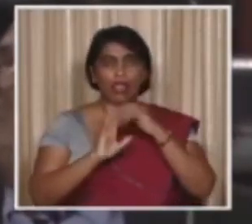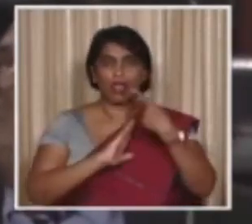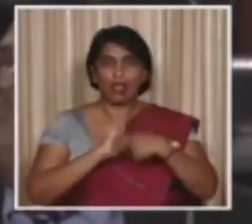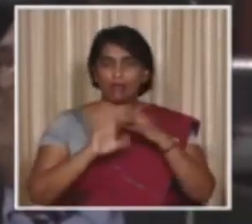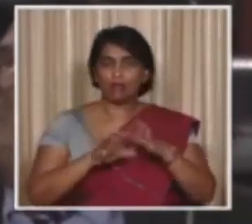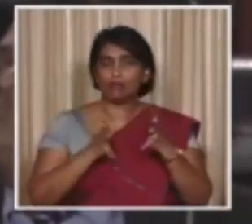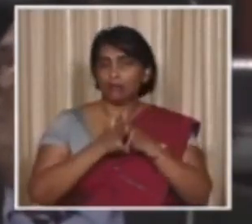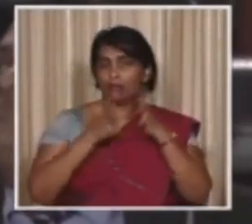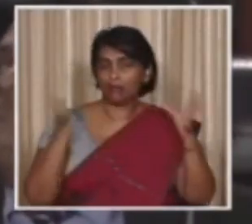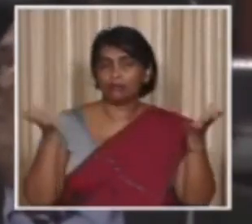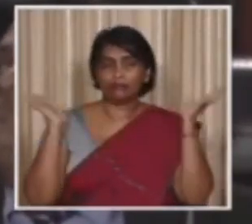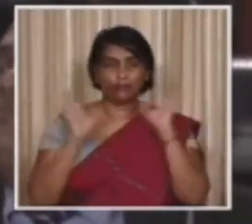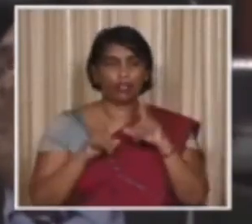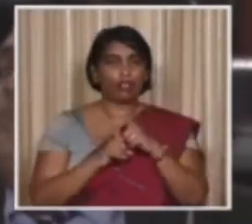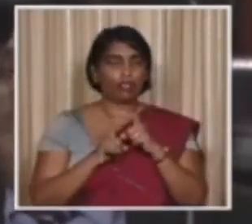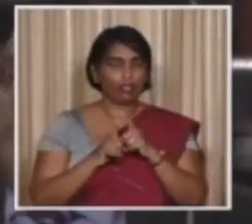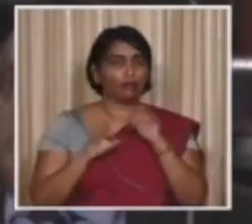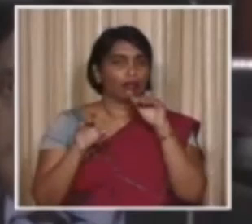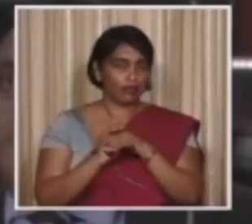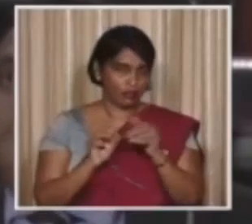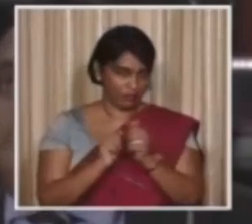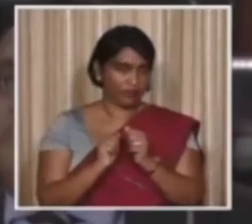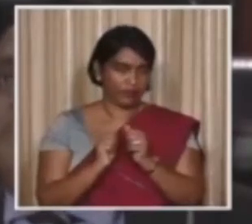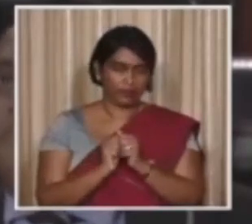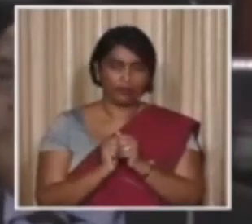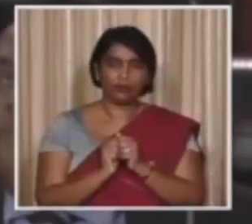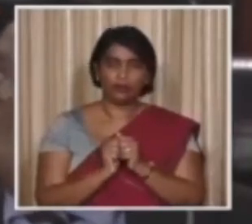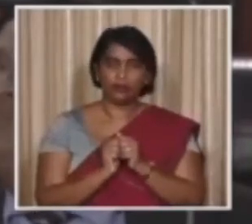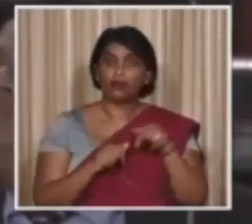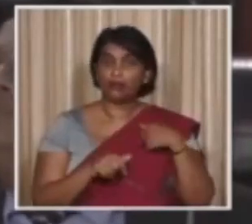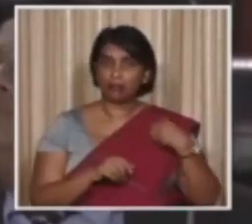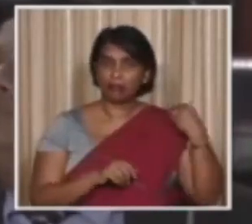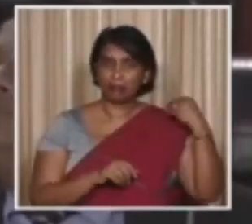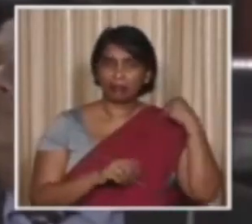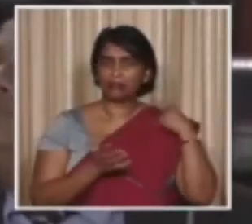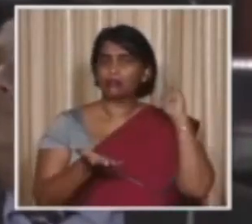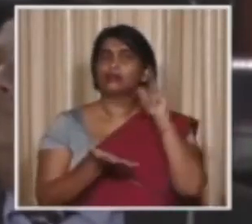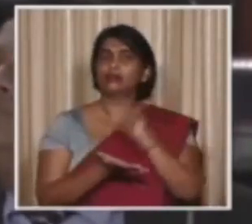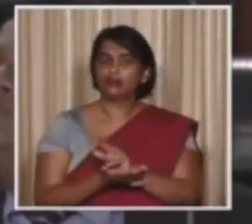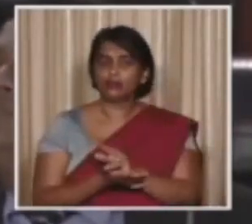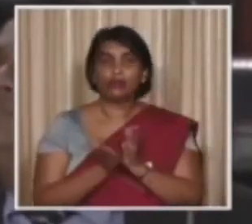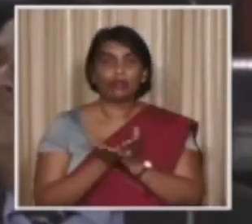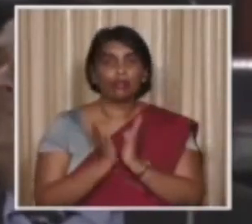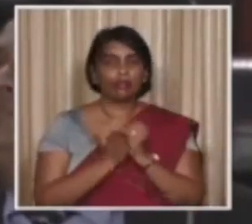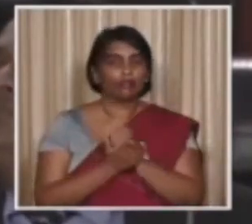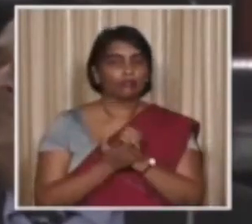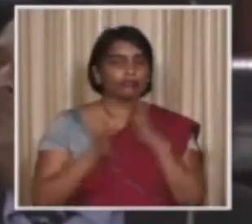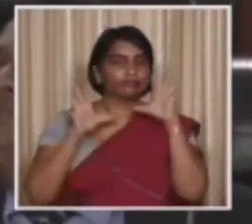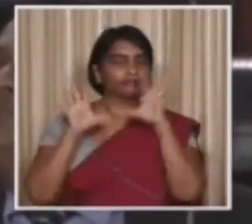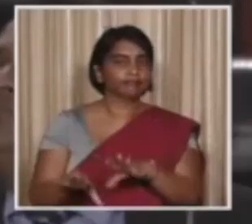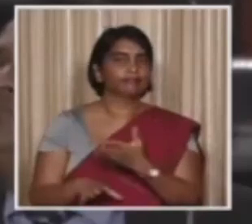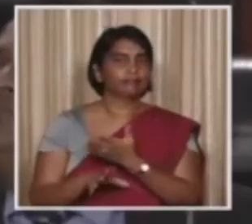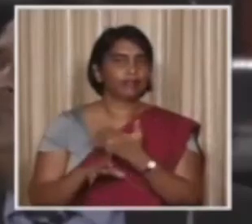විශාල ගණනාවක් හිටියයි ඩෝහා තුල සේවය කරපු. හැබැයි මේ පසුගිය දිනේ දැක්කාම ඉන්දියාව සම්පූර්ණයෙන් ආක්‍රමණය කළා